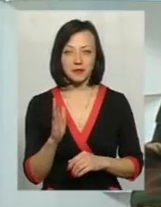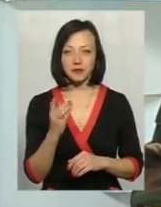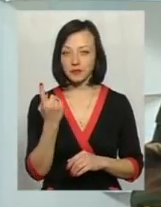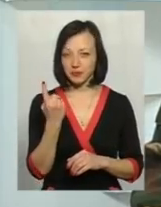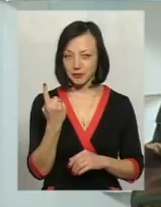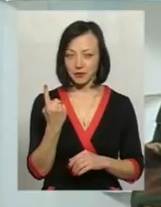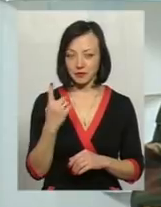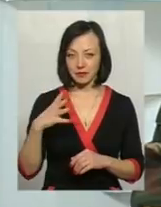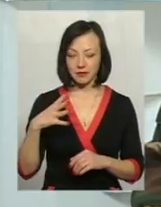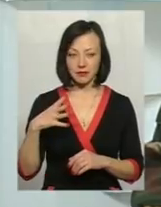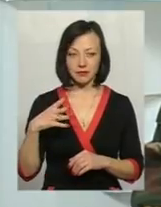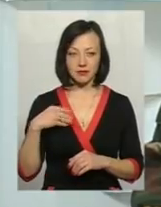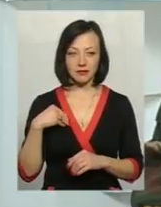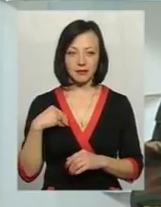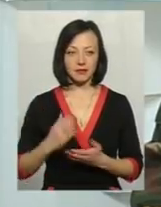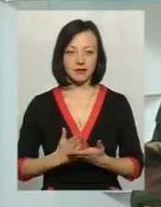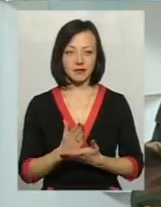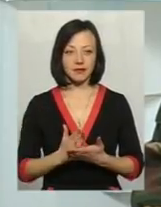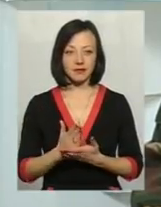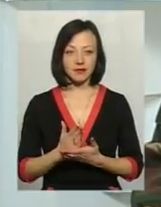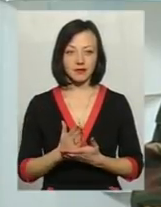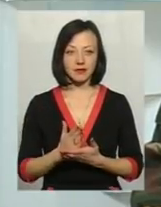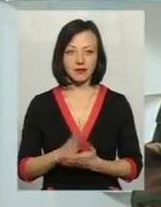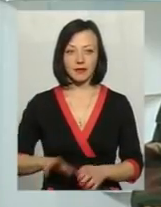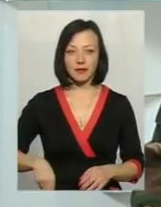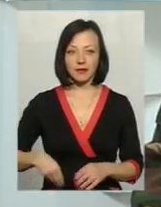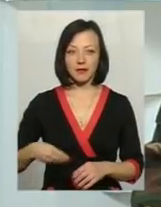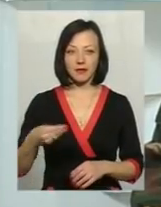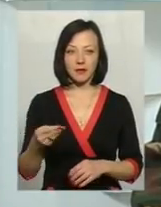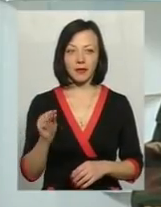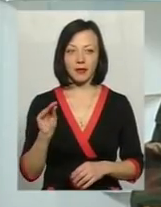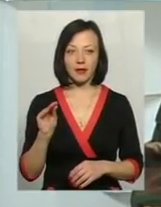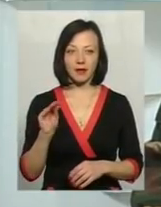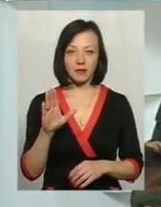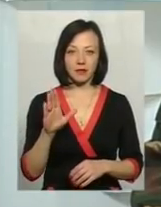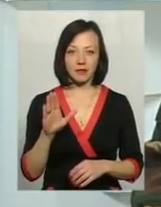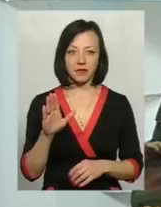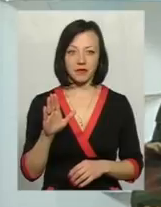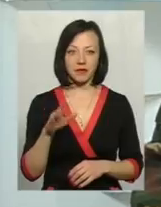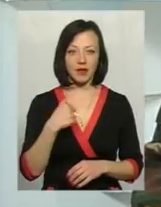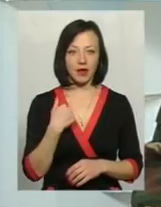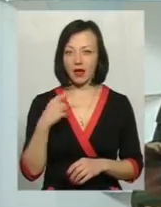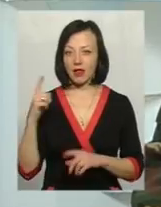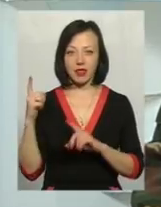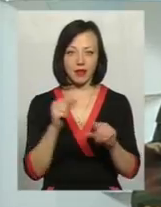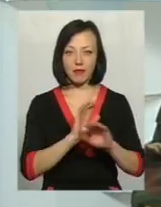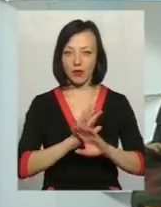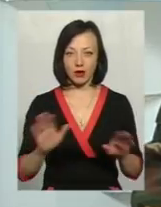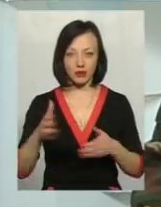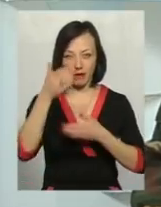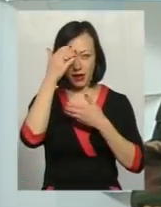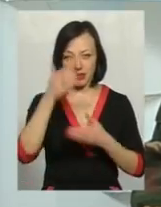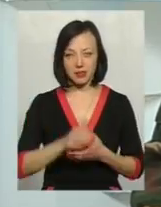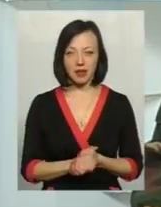один з моїх сослуживців достав пару білетів, кинув на стіл, сказав, що я не поїду в Афганістан.